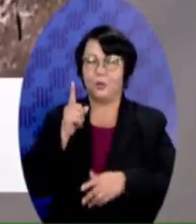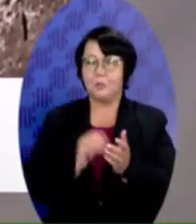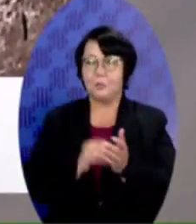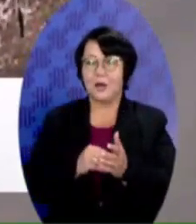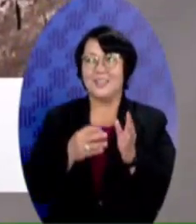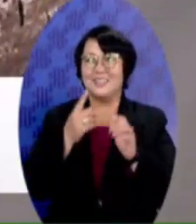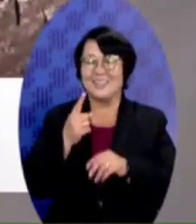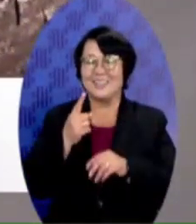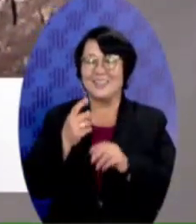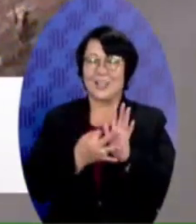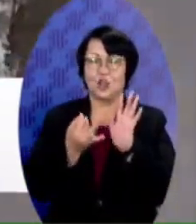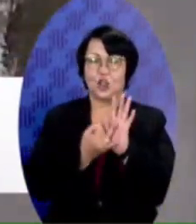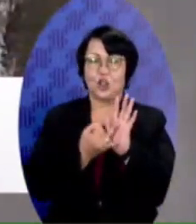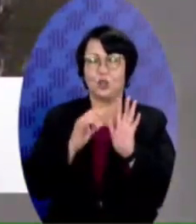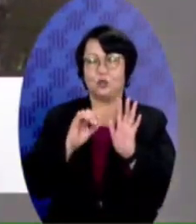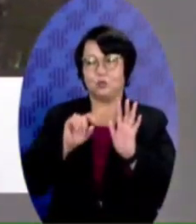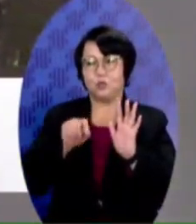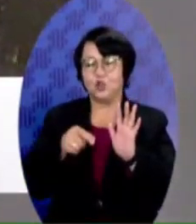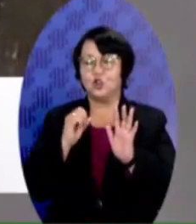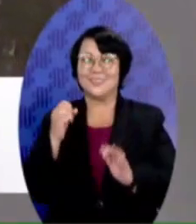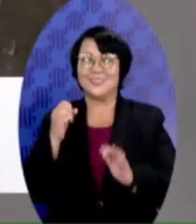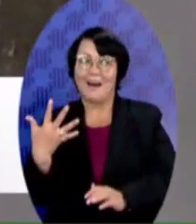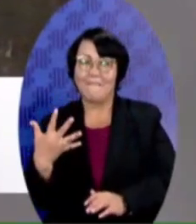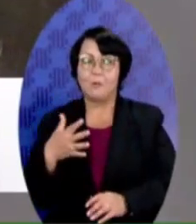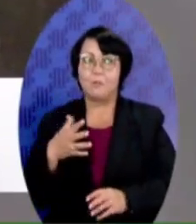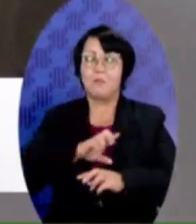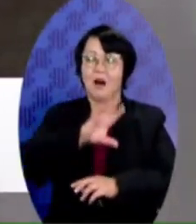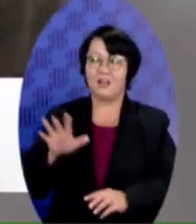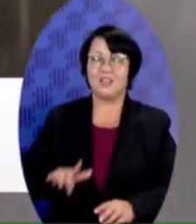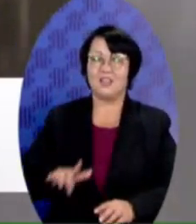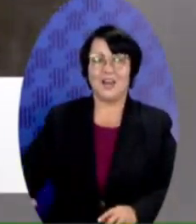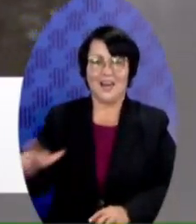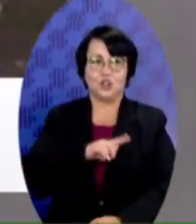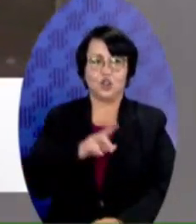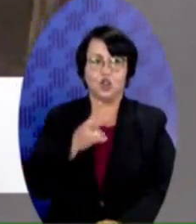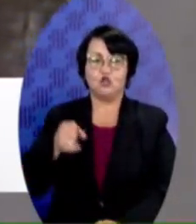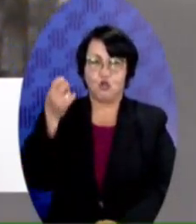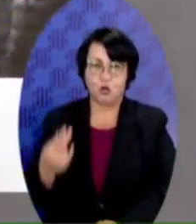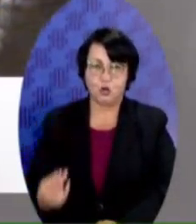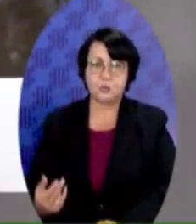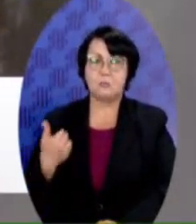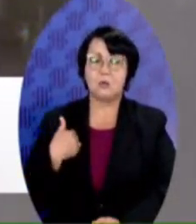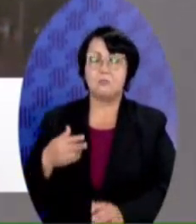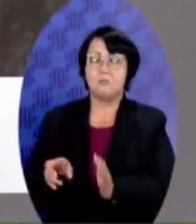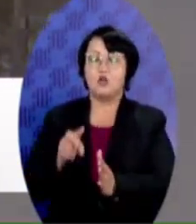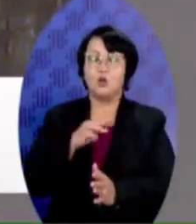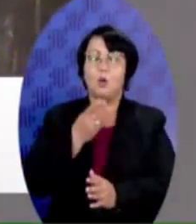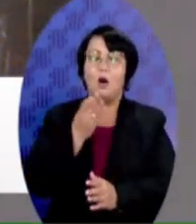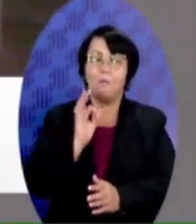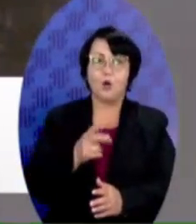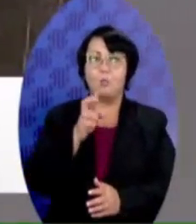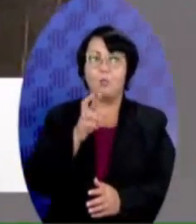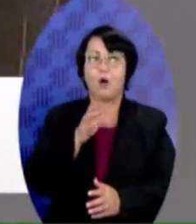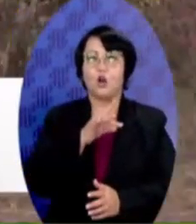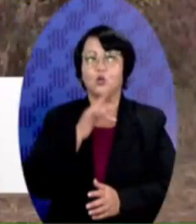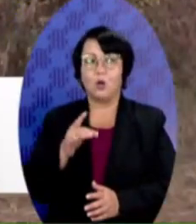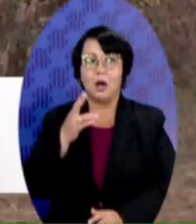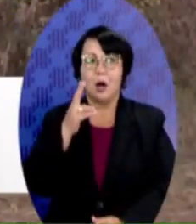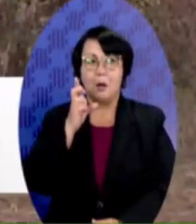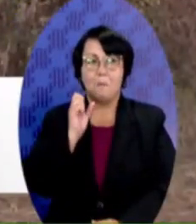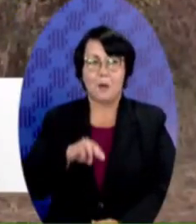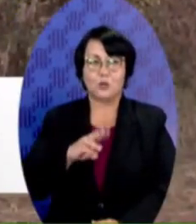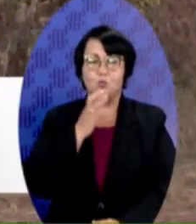11187 зууны 05 га газрыг байгалийн нөөц газрын ангиллаар, за Төв аймгийн Борнуур, Батсүмбэр сум дахь 650 га газрыг дурсгалт